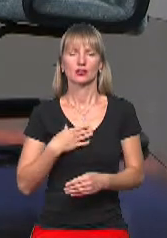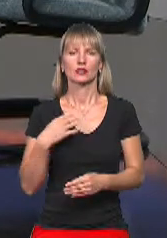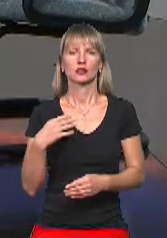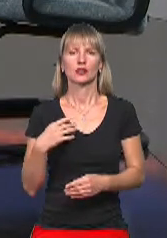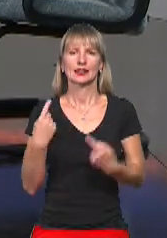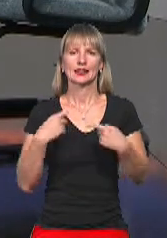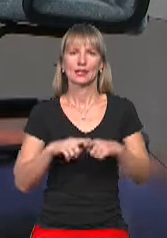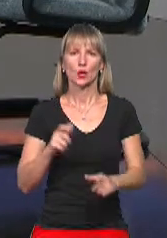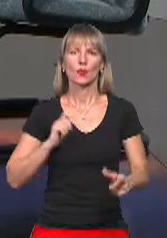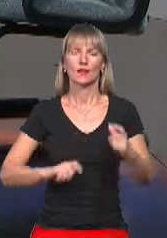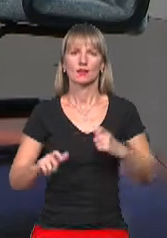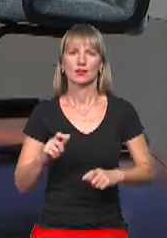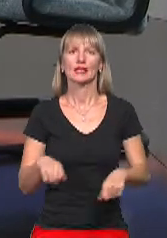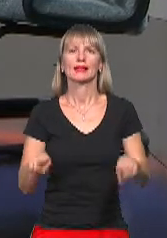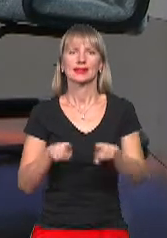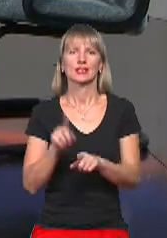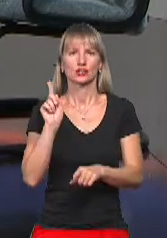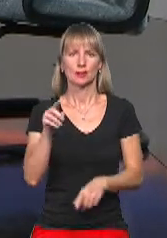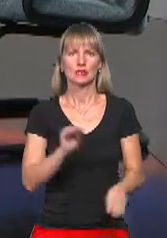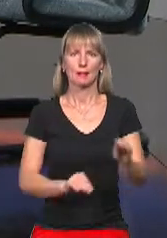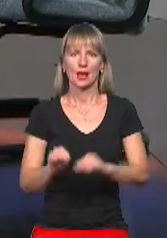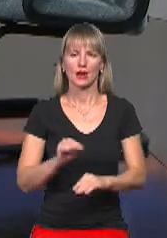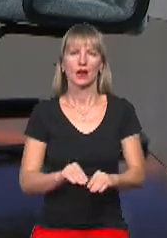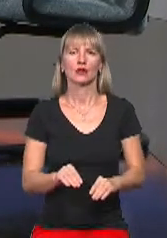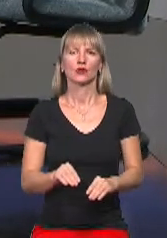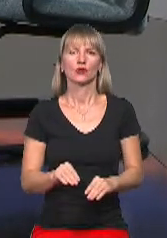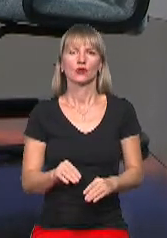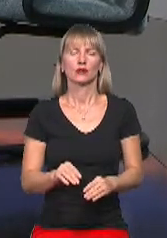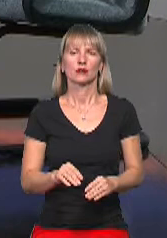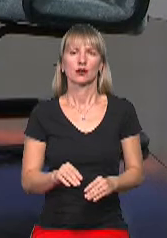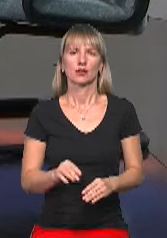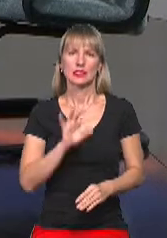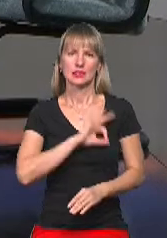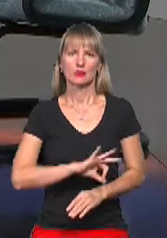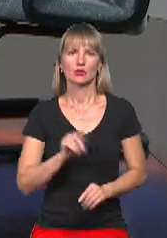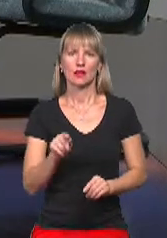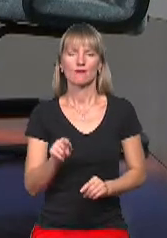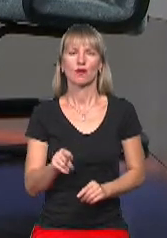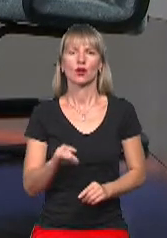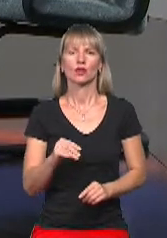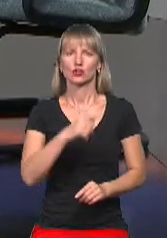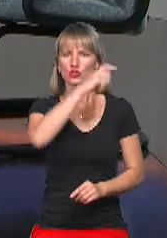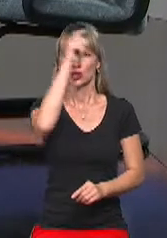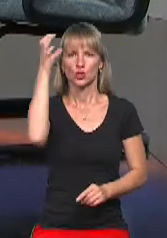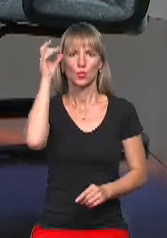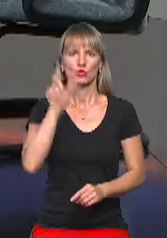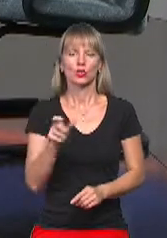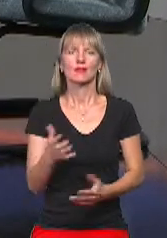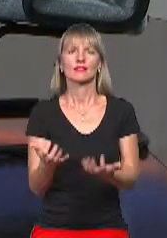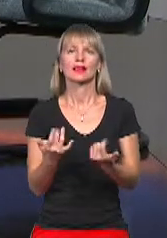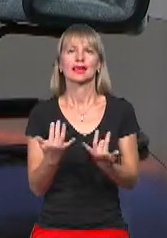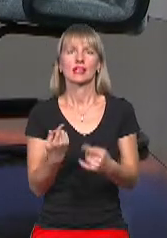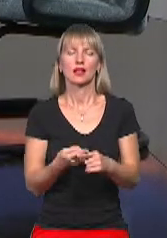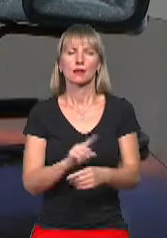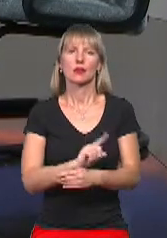нашого технічного університету, там теж збирають такий, вони збираються запустити його. І чеські вчені взяли кілька